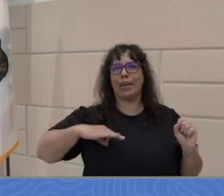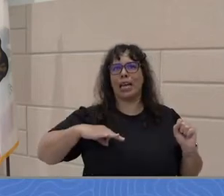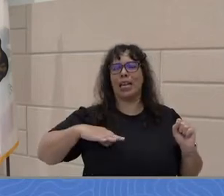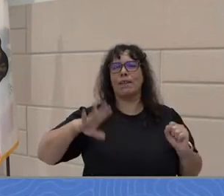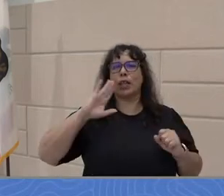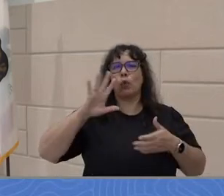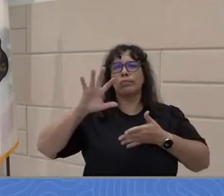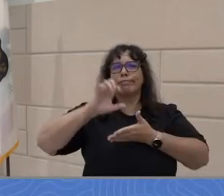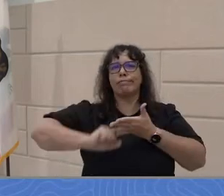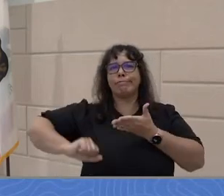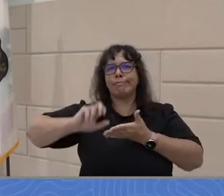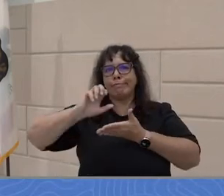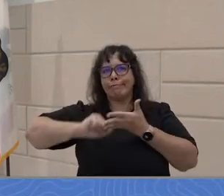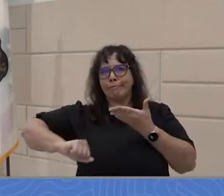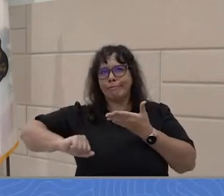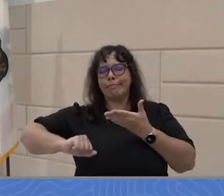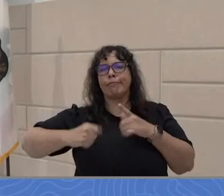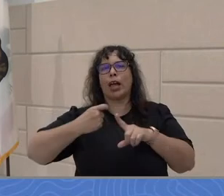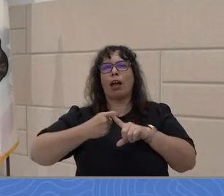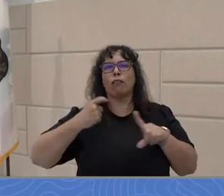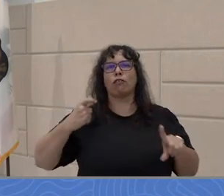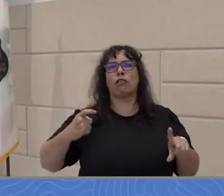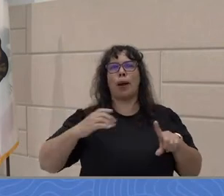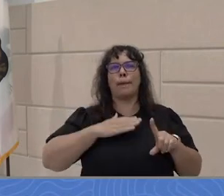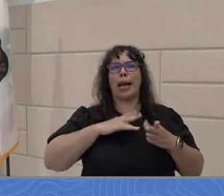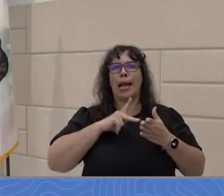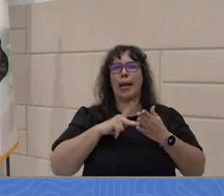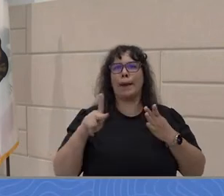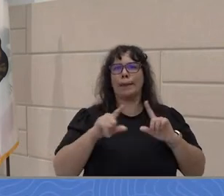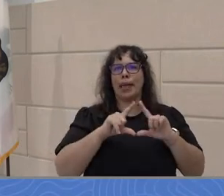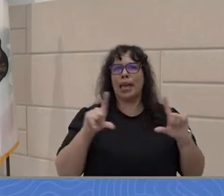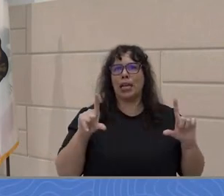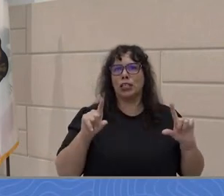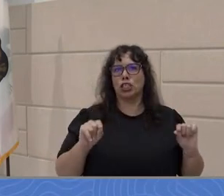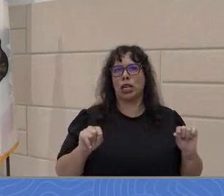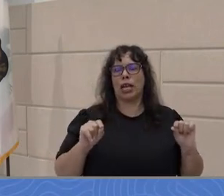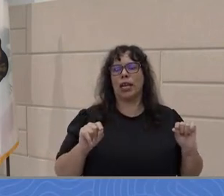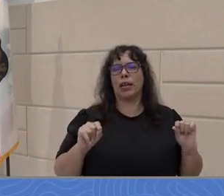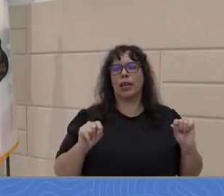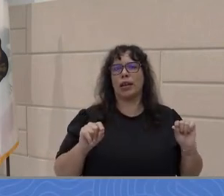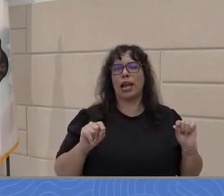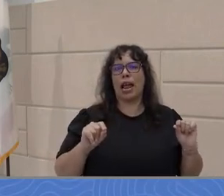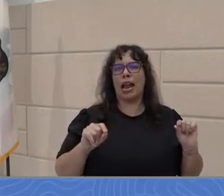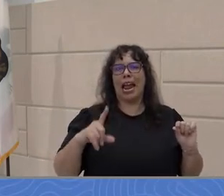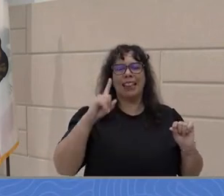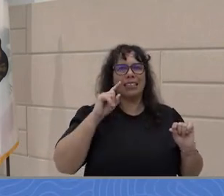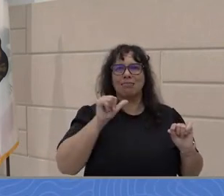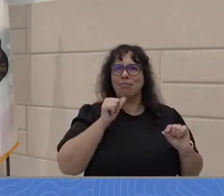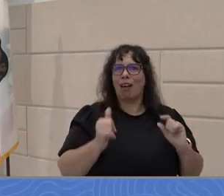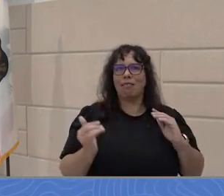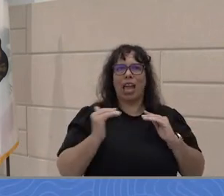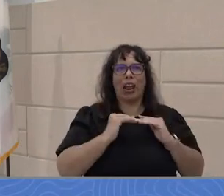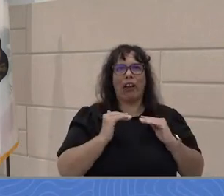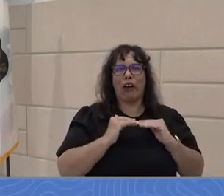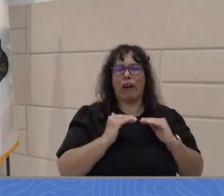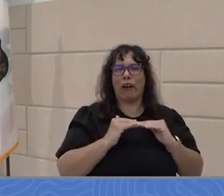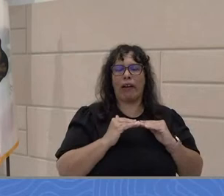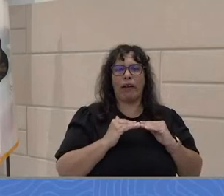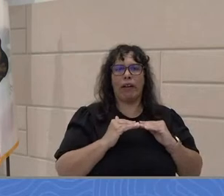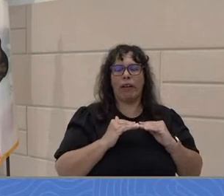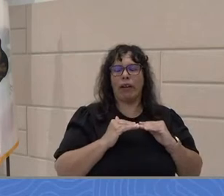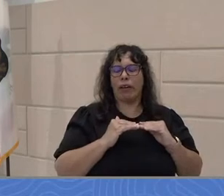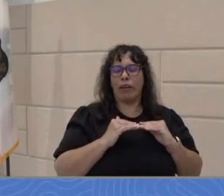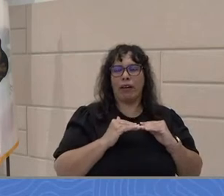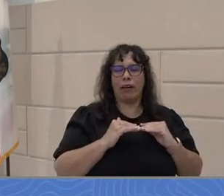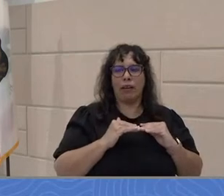កធានារ៉ាប់រងផ្នែកសុខភាពរបស់គាត់ពីព្រោះអីគេនឹងដកលុយបន្ថែមពី check របស់គាត់នឹងសម្រាប់បង់